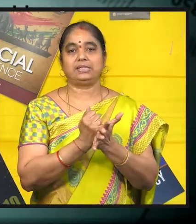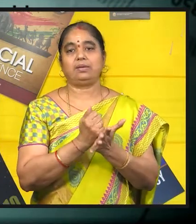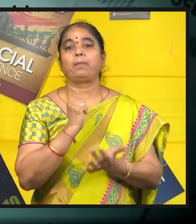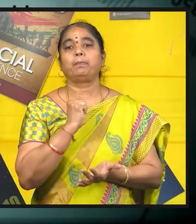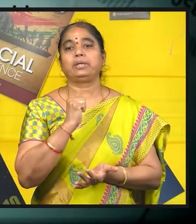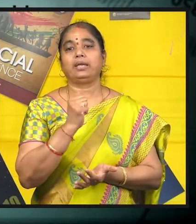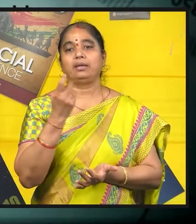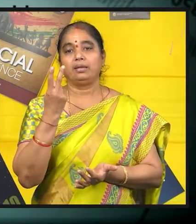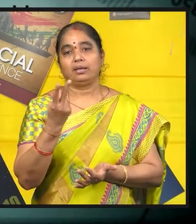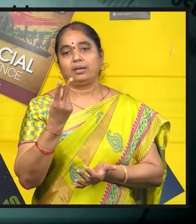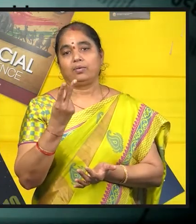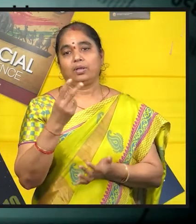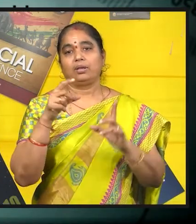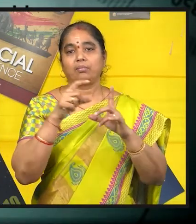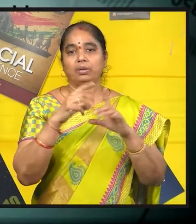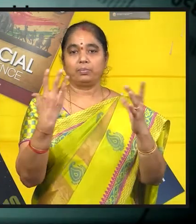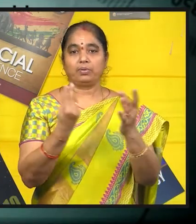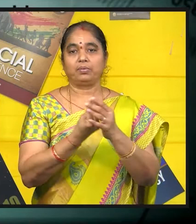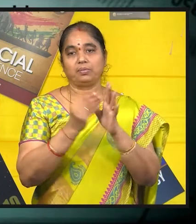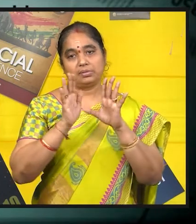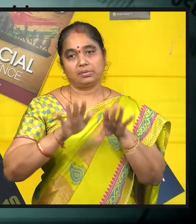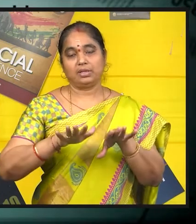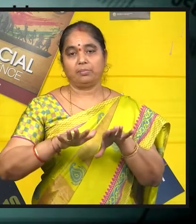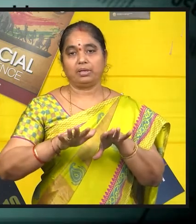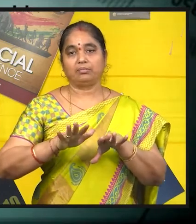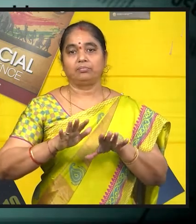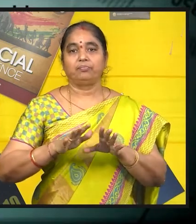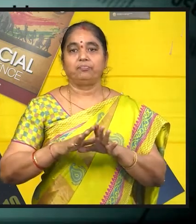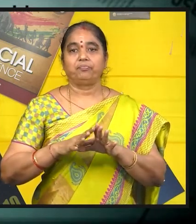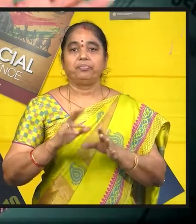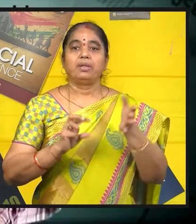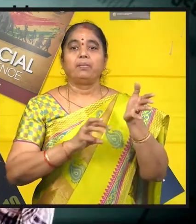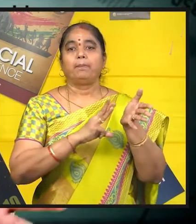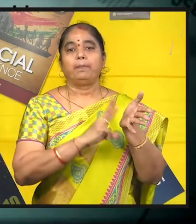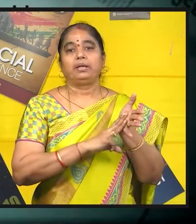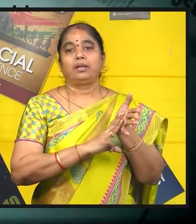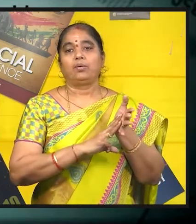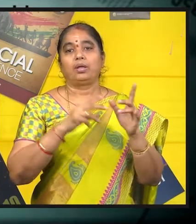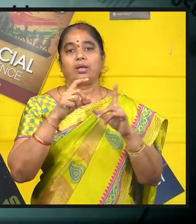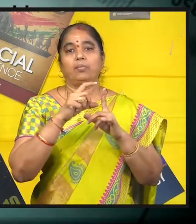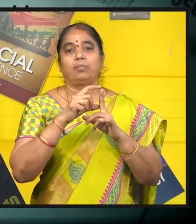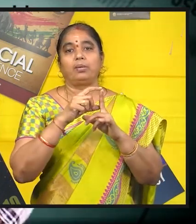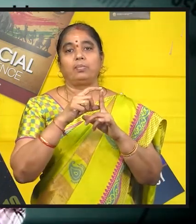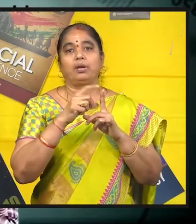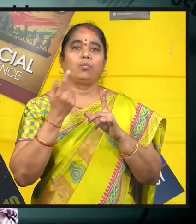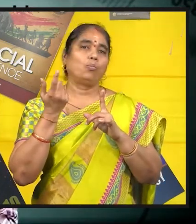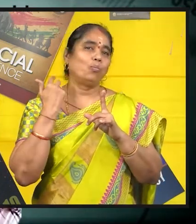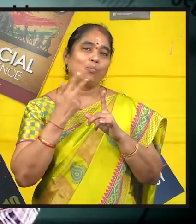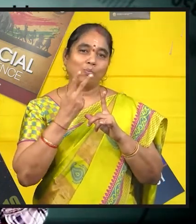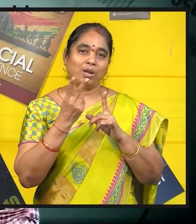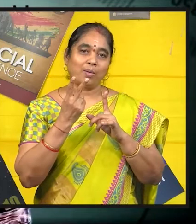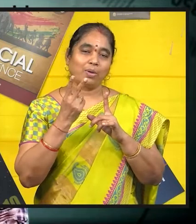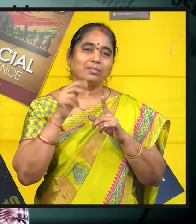இருக்கிறது. காரணம், இரண்டினுடைய பண்புகளும் இங்கே இருக்கிறது. அதற்கடுத்தது உலோகத்தினுடைய பண்புக்கு நம்ம வரப்போறோம். உலோகத்தை ஏற்கனவே